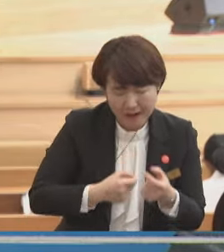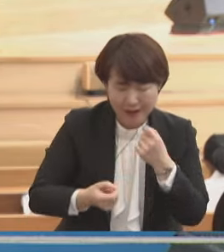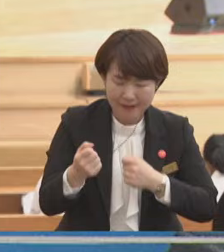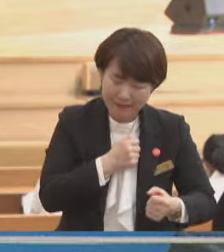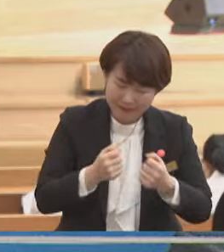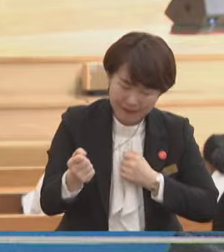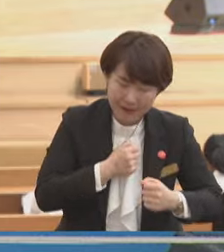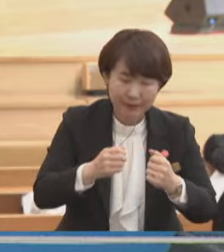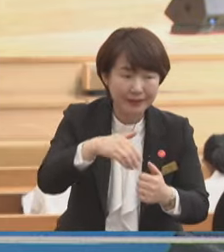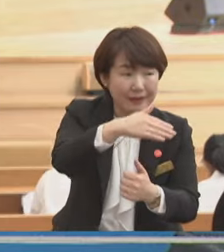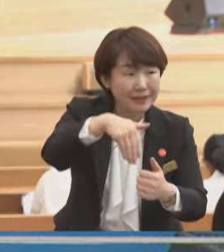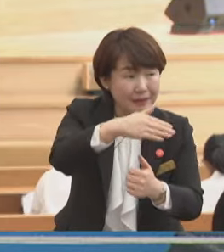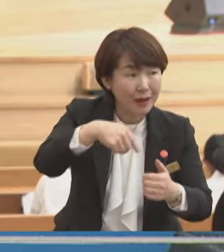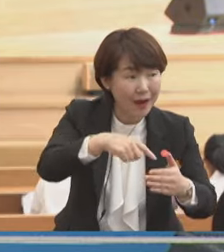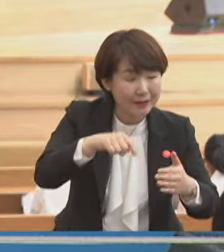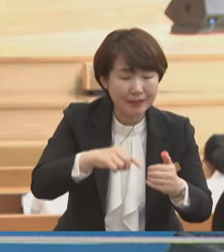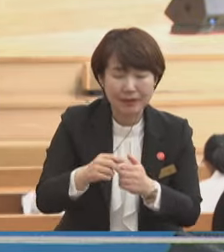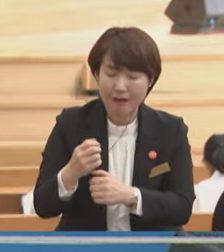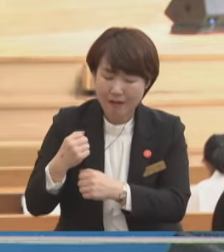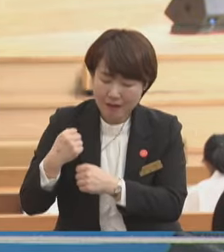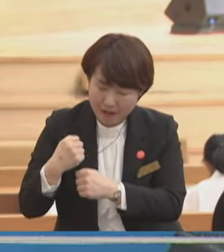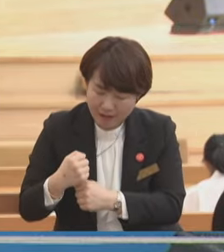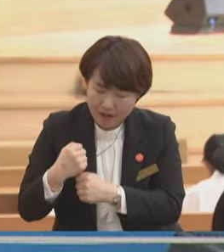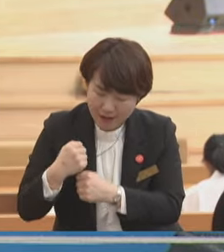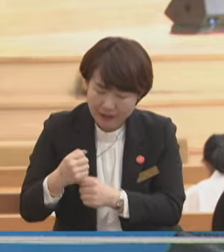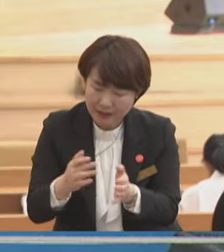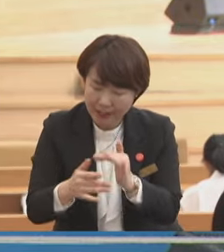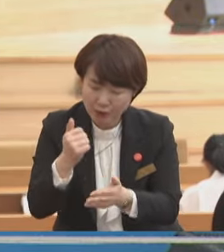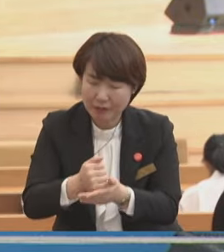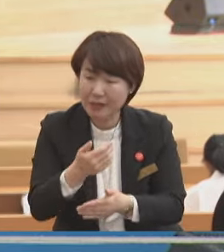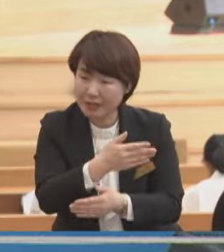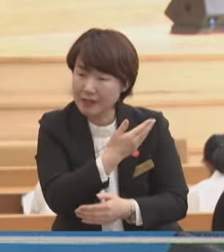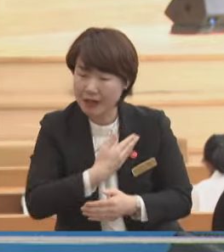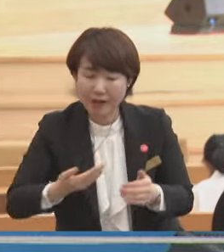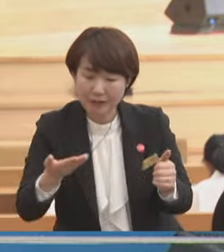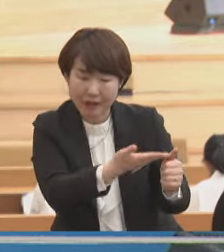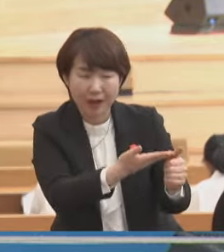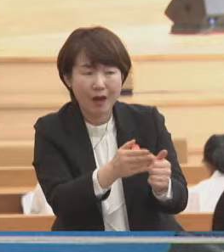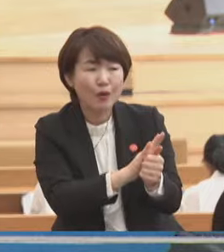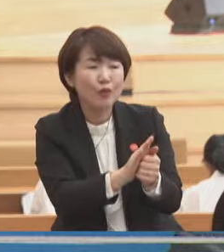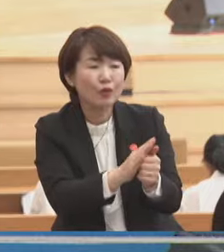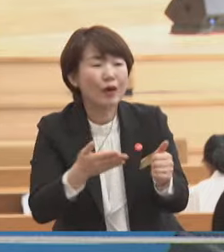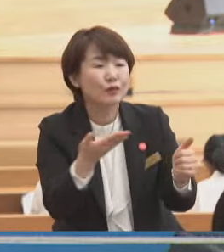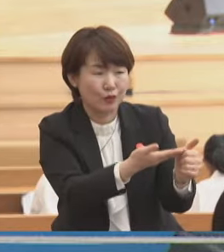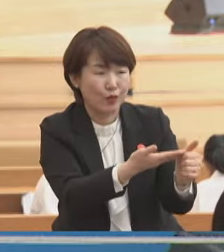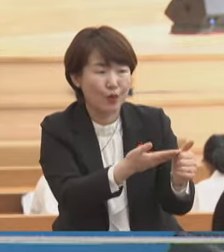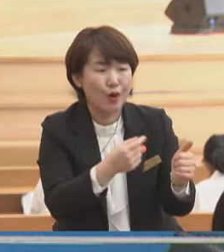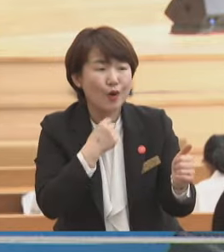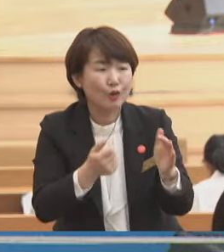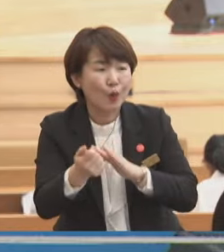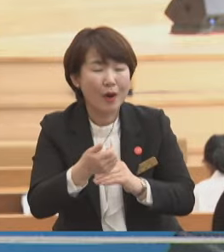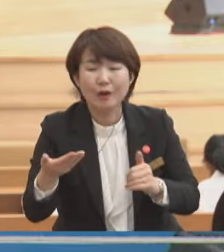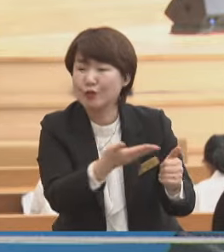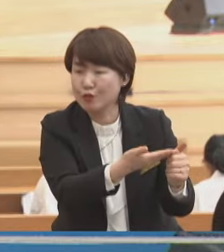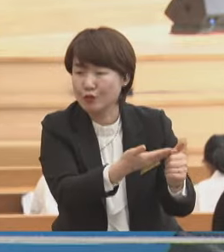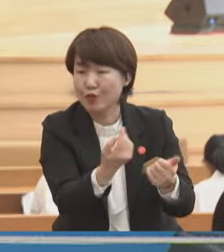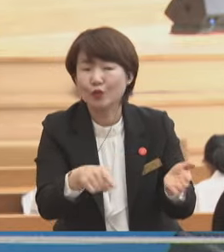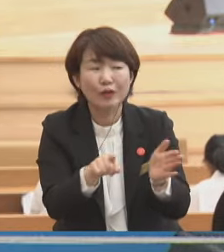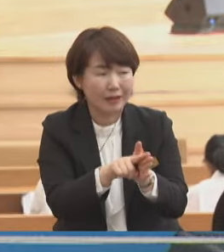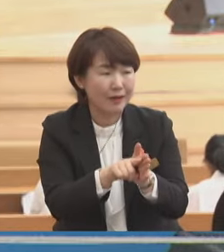속에 그때 예수님이 제자들에게 소망을 주기 위해서 위로를 주기 위해서 하신 말씀이 오늘